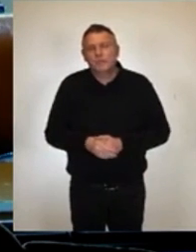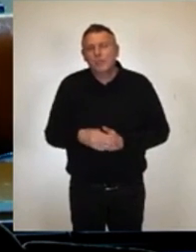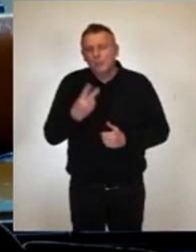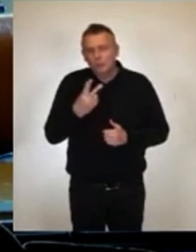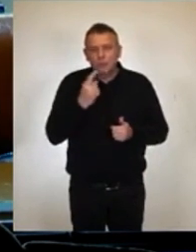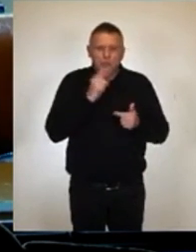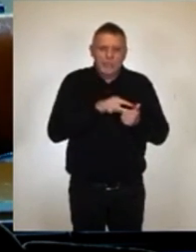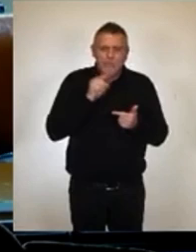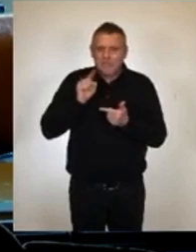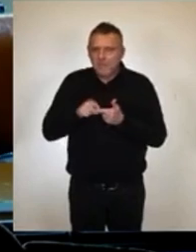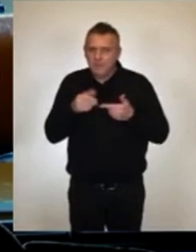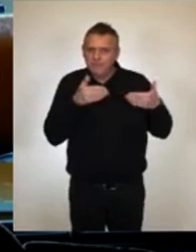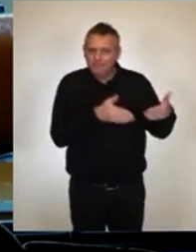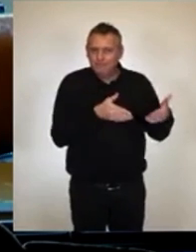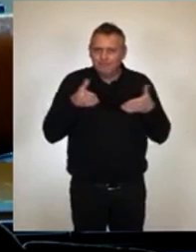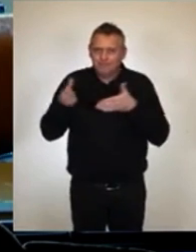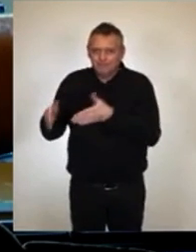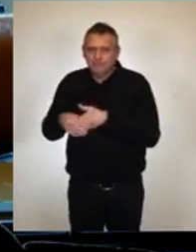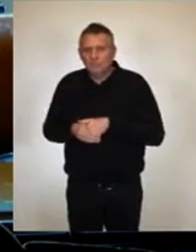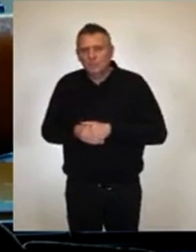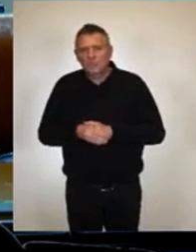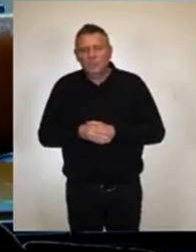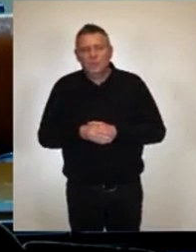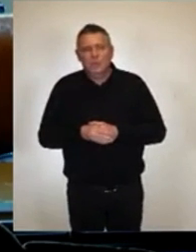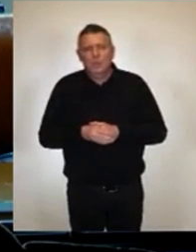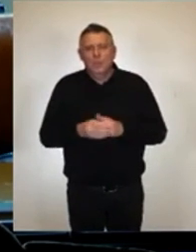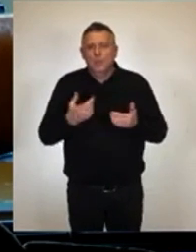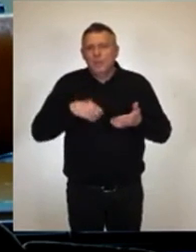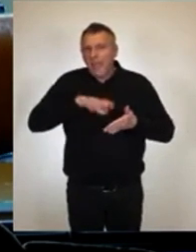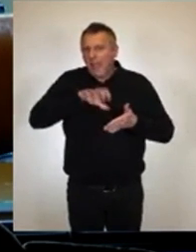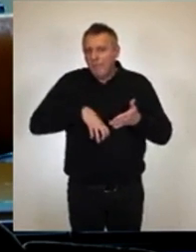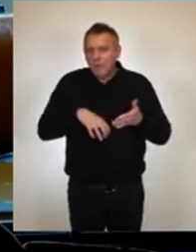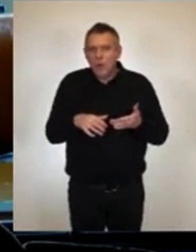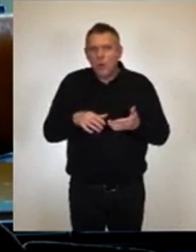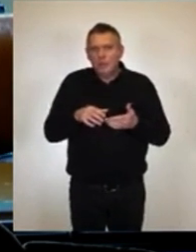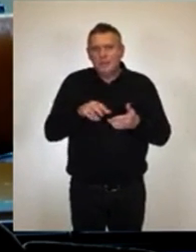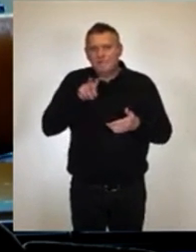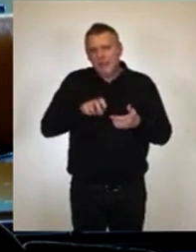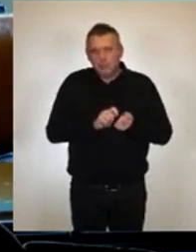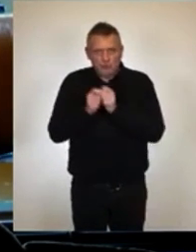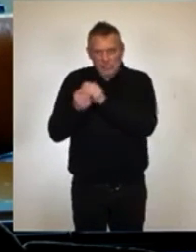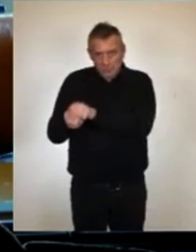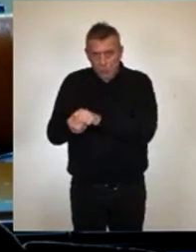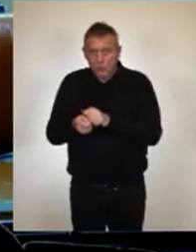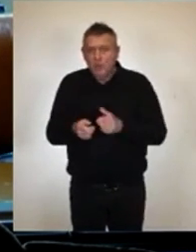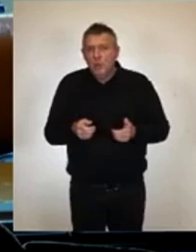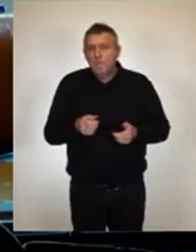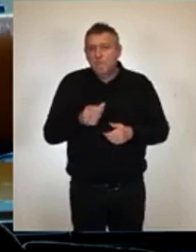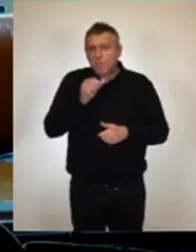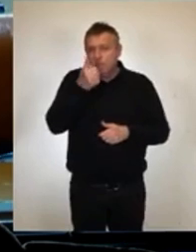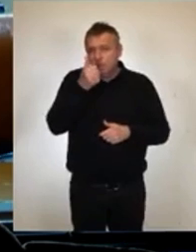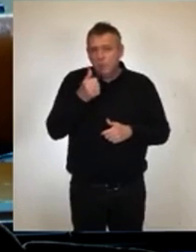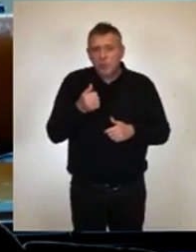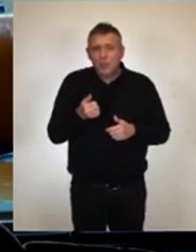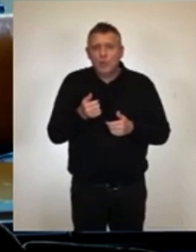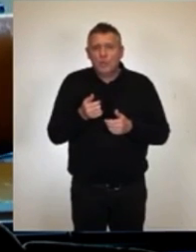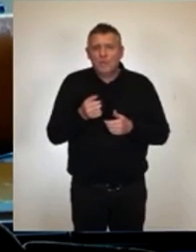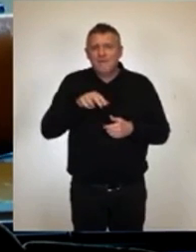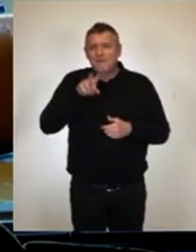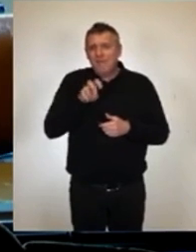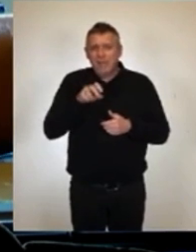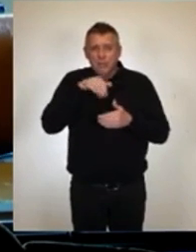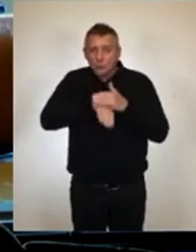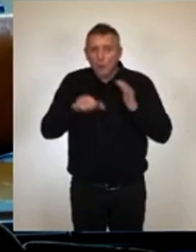moi, qui m'ont interpellé à la lecture de ce rapport de transition écologique. Le premier, s'agissant de la nature en ville et de la